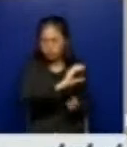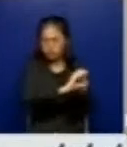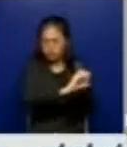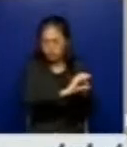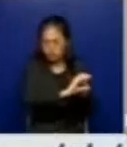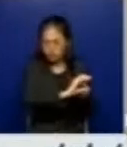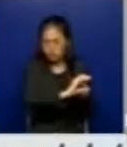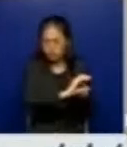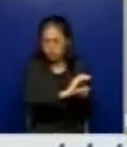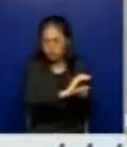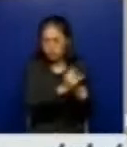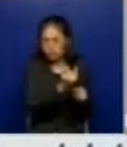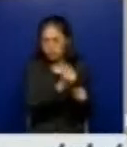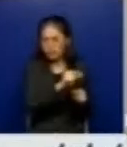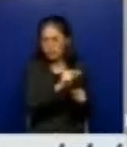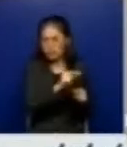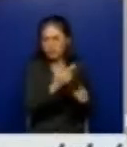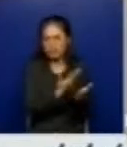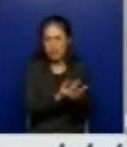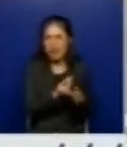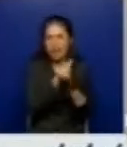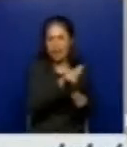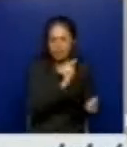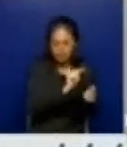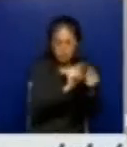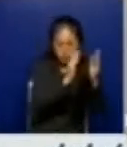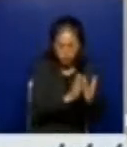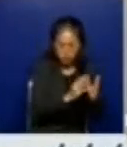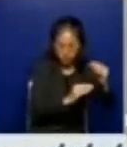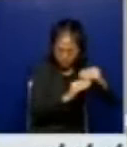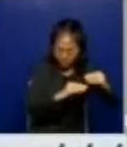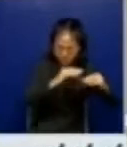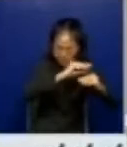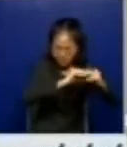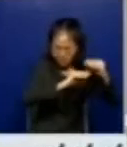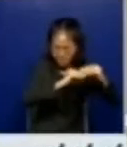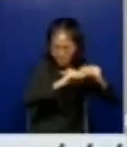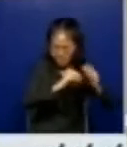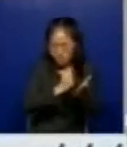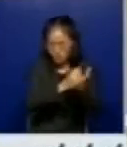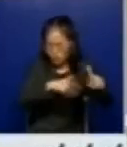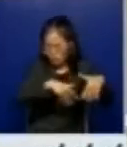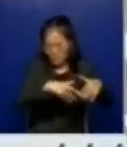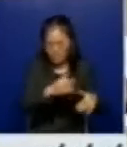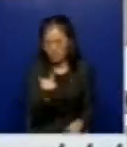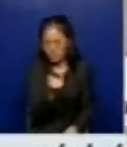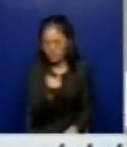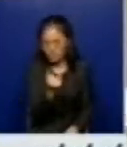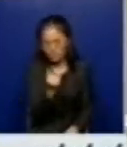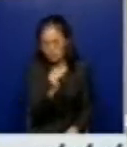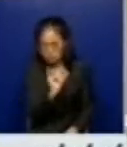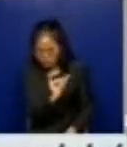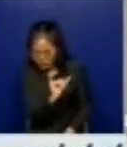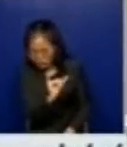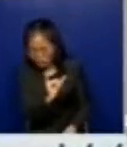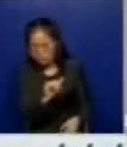ะครับแต่อาจจะก่อประโยชน์ที่แก่ผู้รับเหมาเท่านั้นเองแต่ว่าพี่น้องประชาชนหรือว่าการกระตุ้นหรือการขยายตัวของเศรษฐกิจเนี่ยอาจจะไม่มากเท่